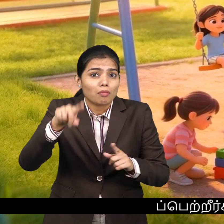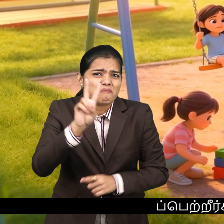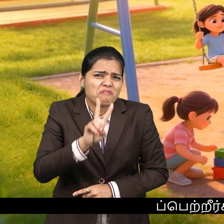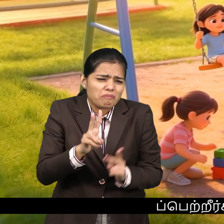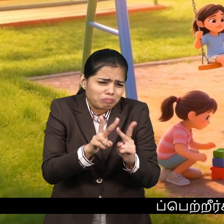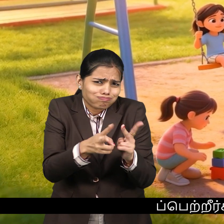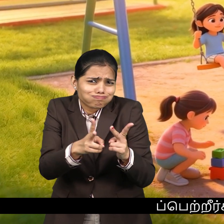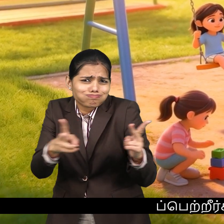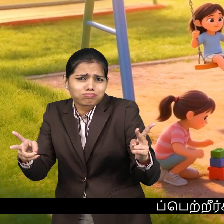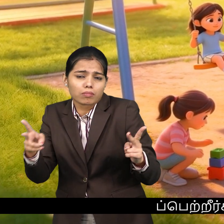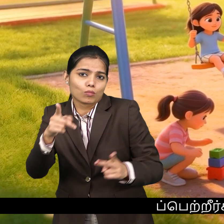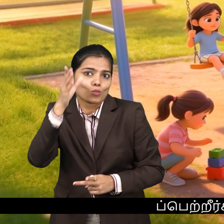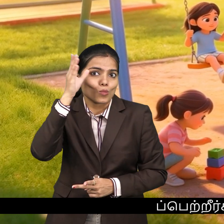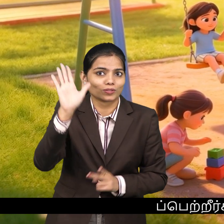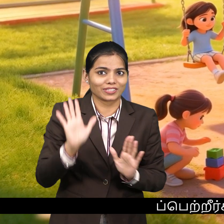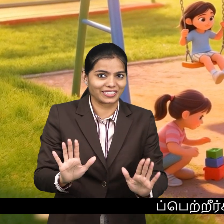என நம்புகிறேன்.